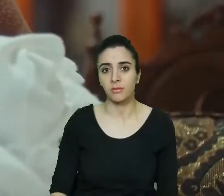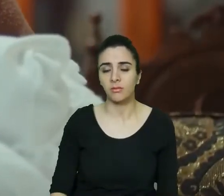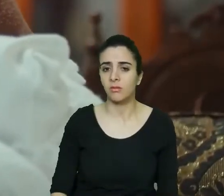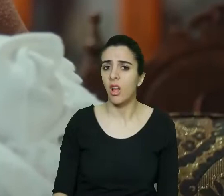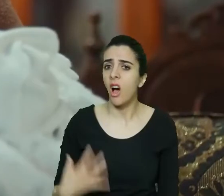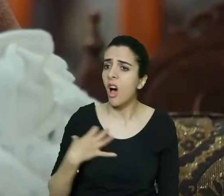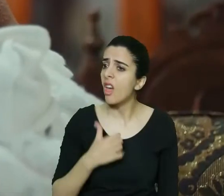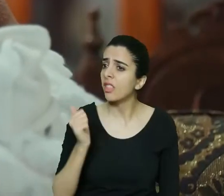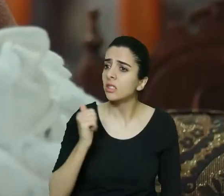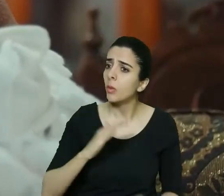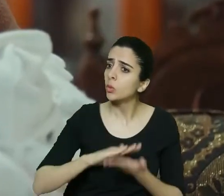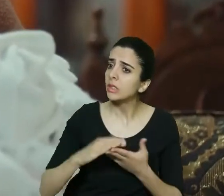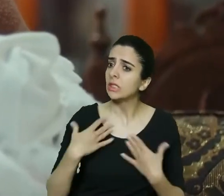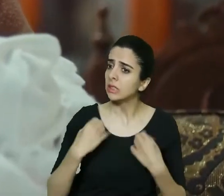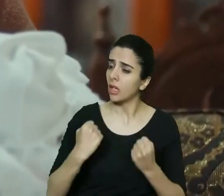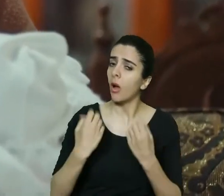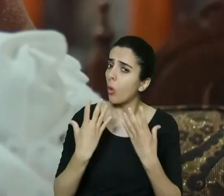Anan ne zaman iyileşecek acaba?